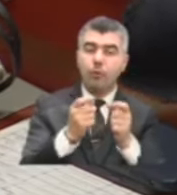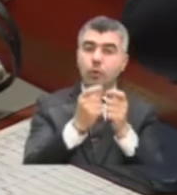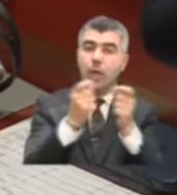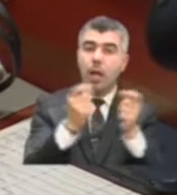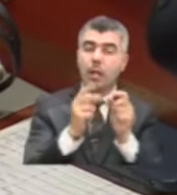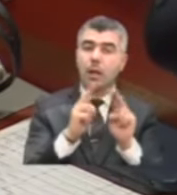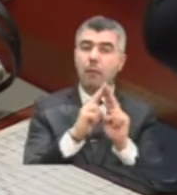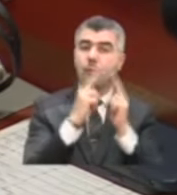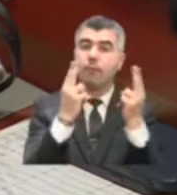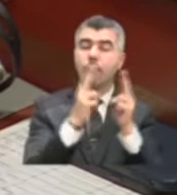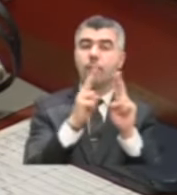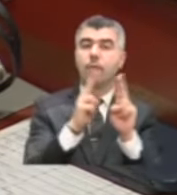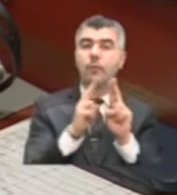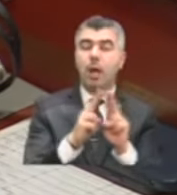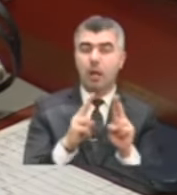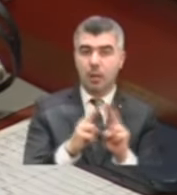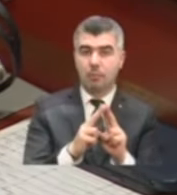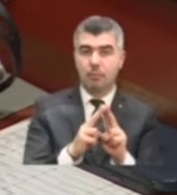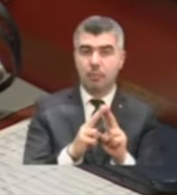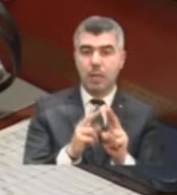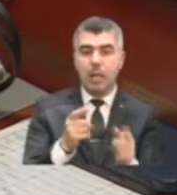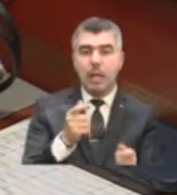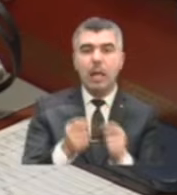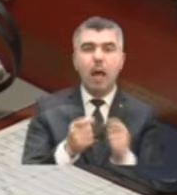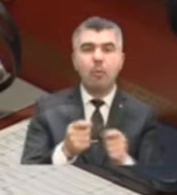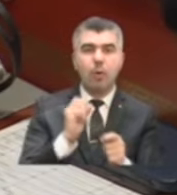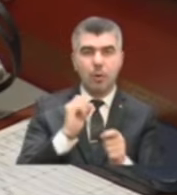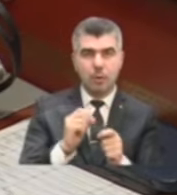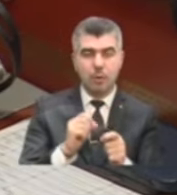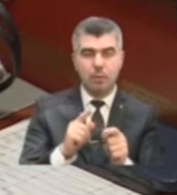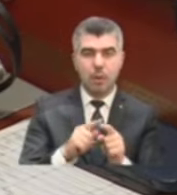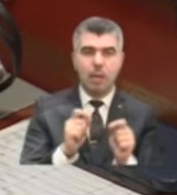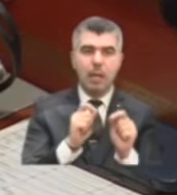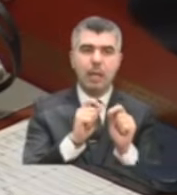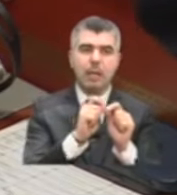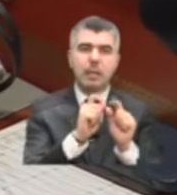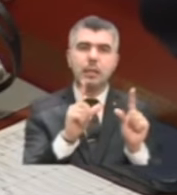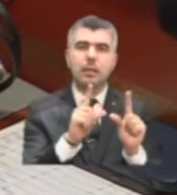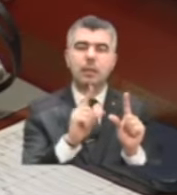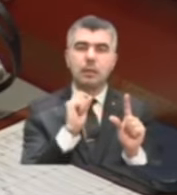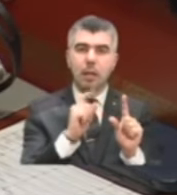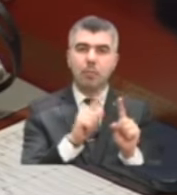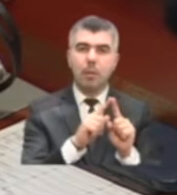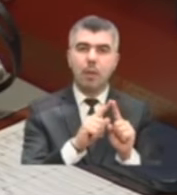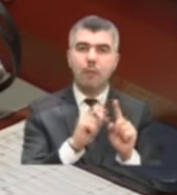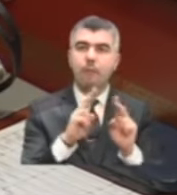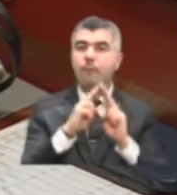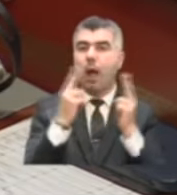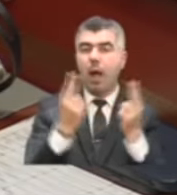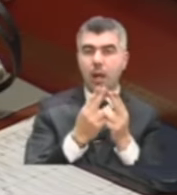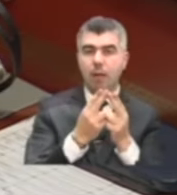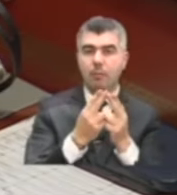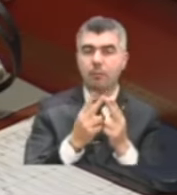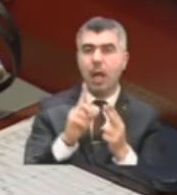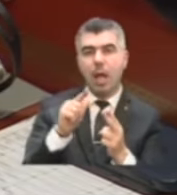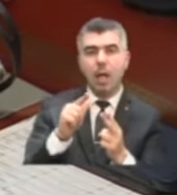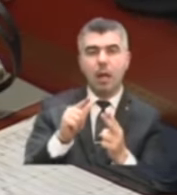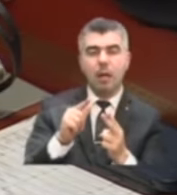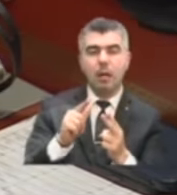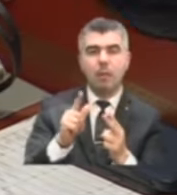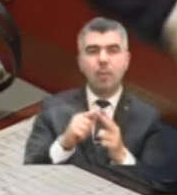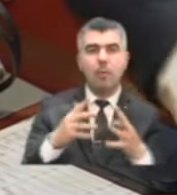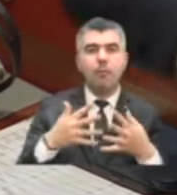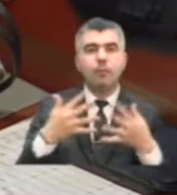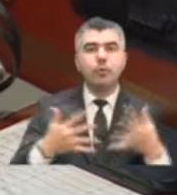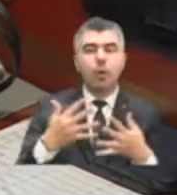لان السوق في صناعه الالعاب الالكترونيه مثلا، عطيت هذا النموذج بالضبط، السوق ديالو هو دولي. اون فوا كدير ديك الالعاب الالكترونيه يمكن